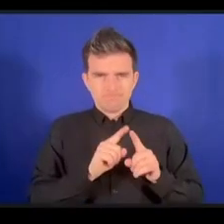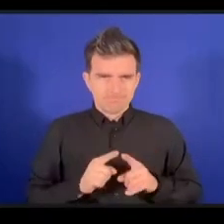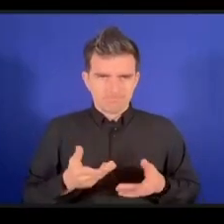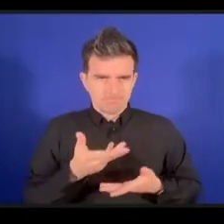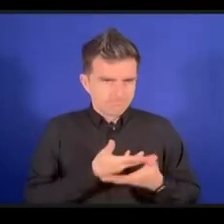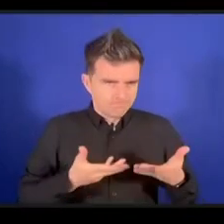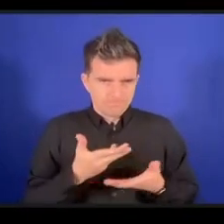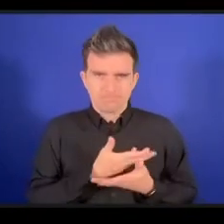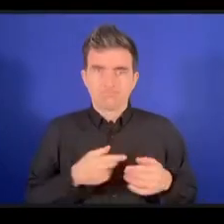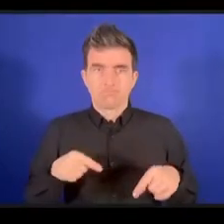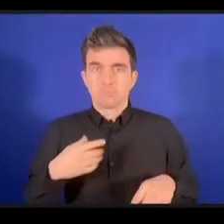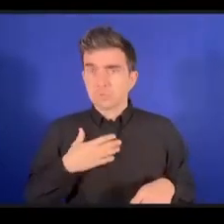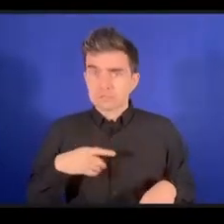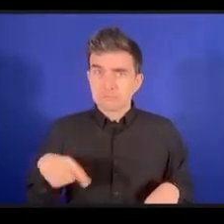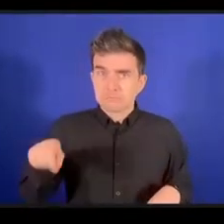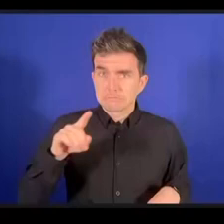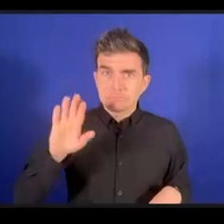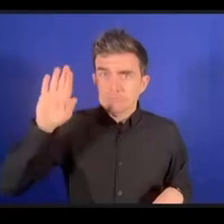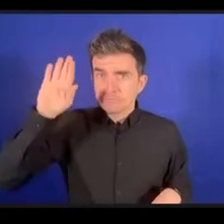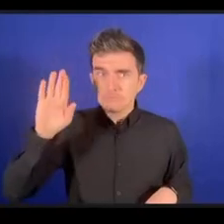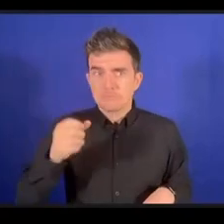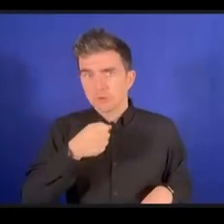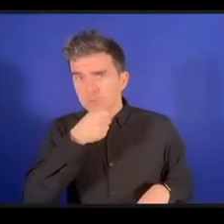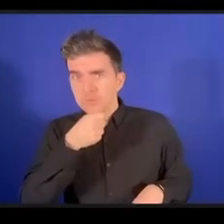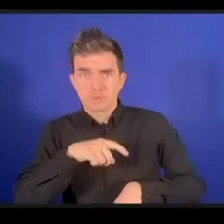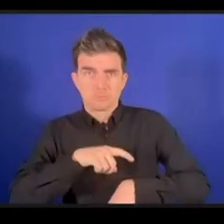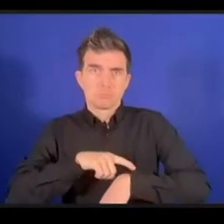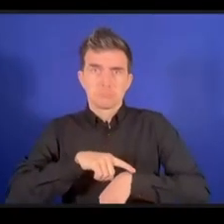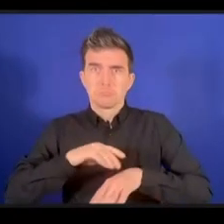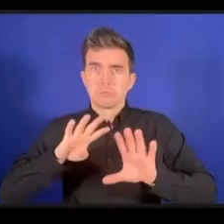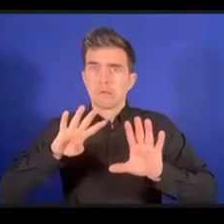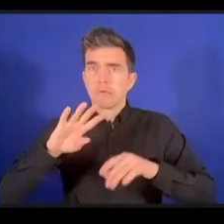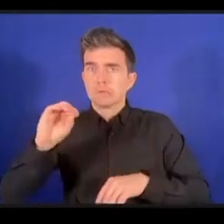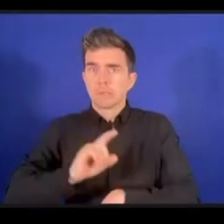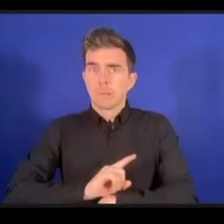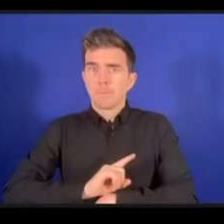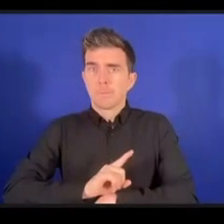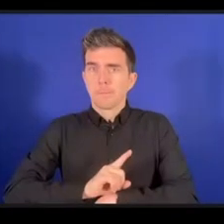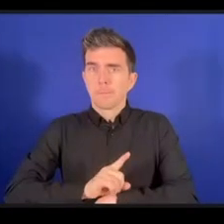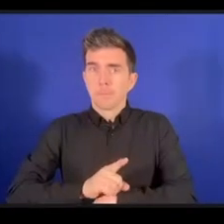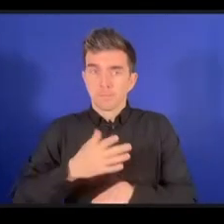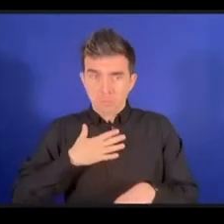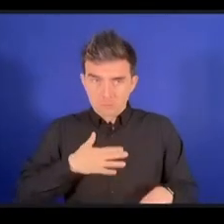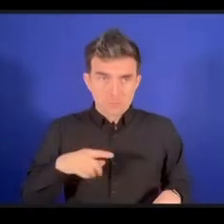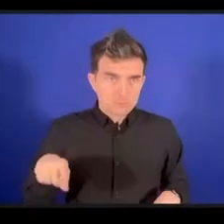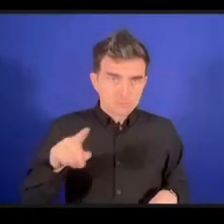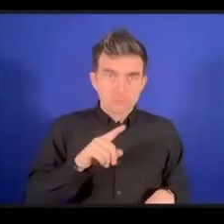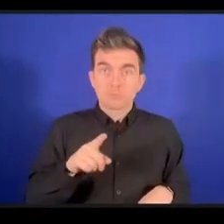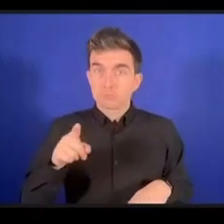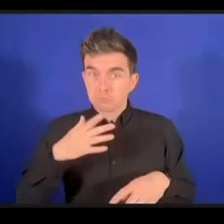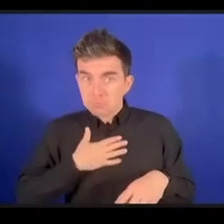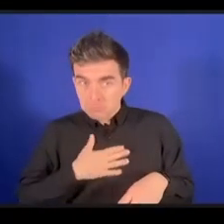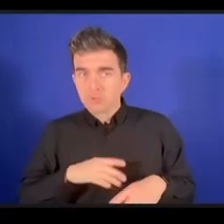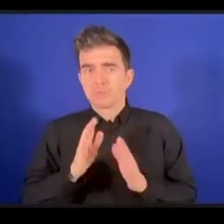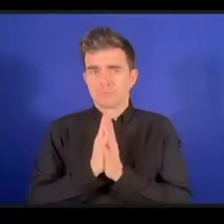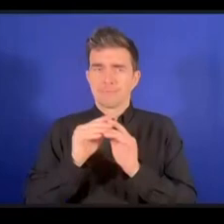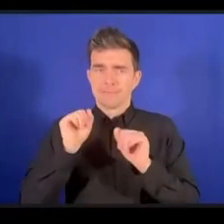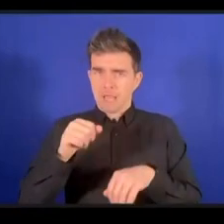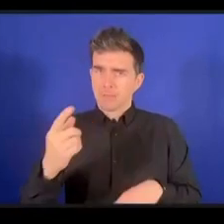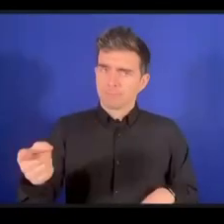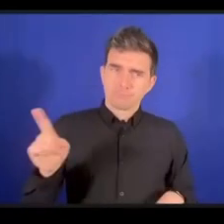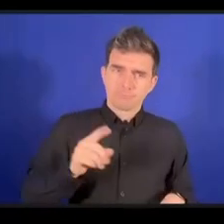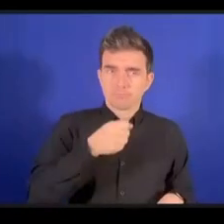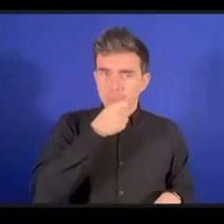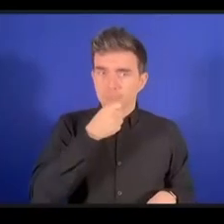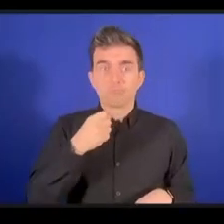每一个联盟是90秒时间嘛？如果还有没有讲的，请到麦克风后面来讲。如果